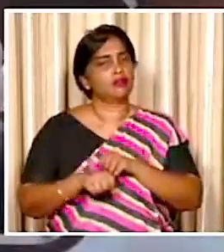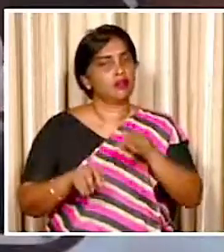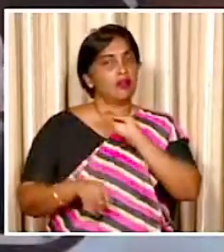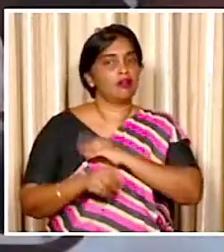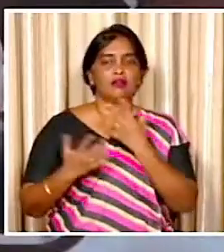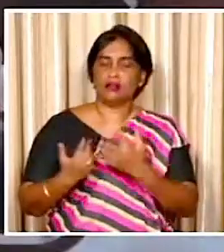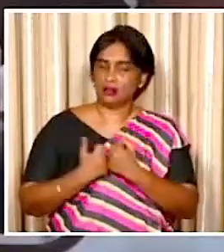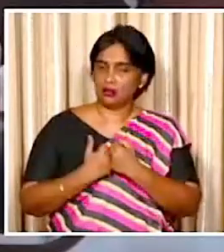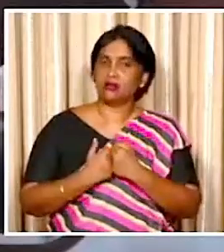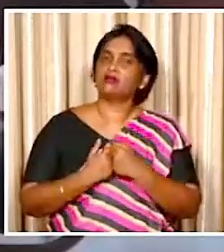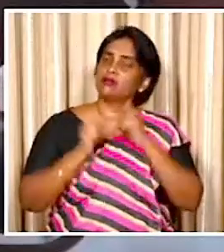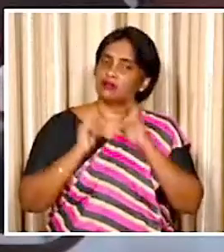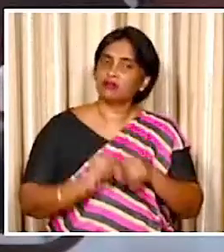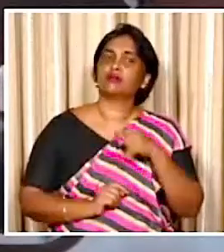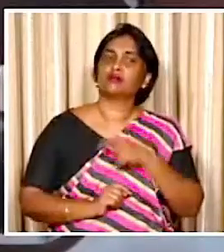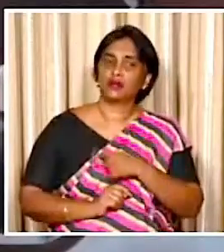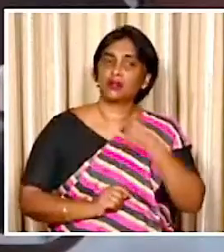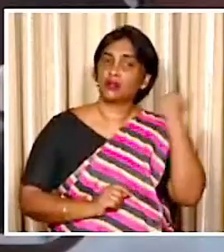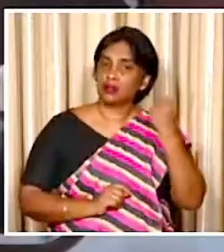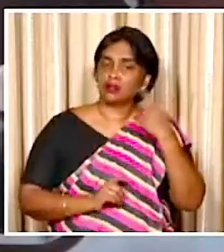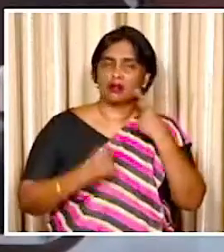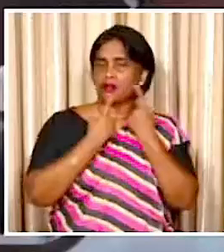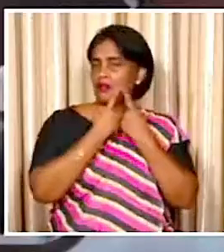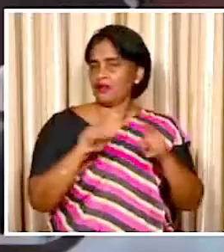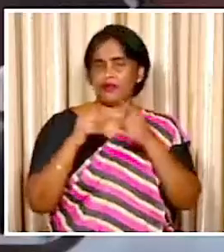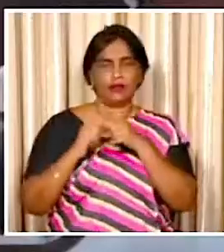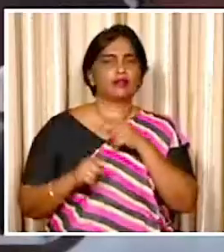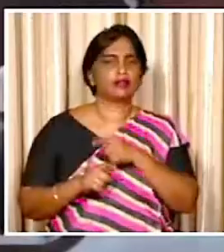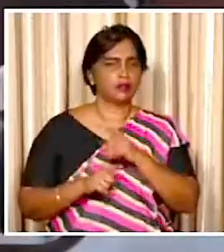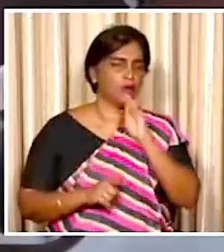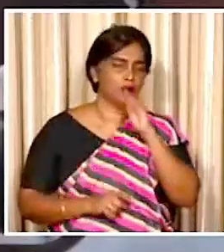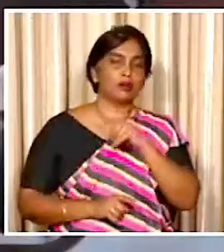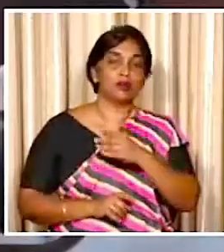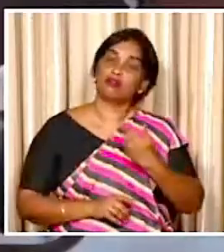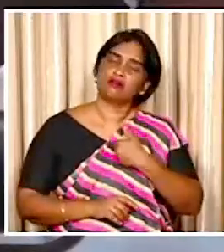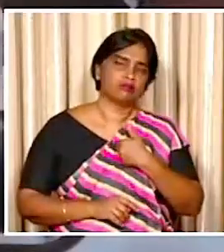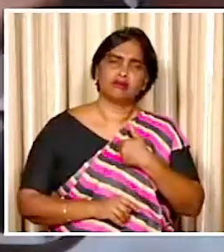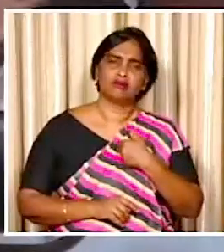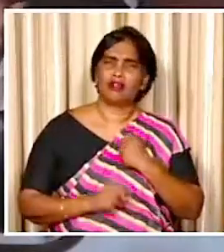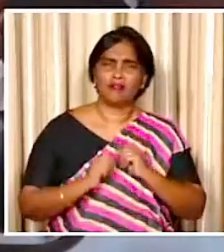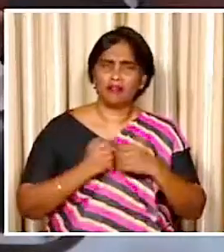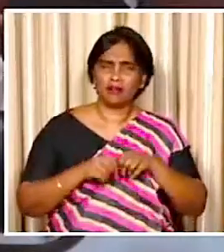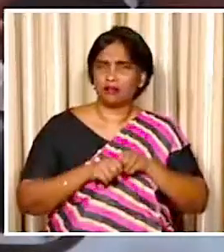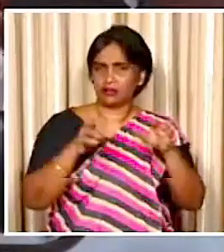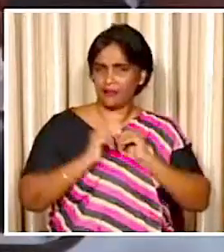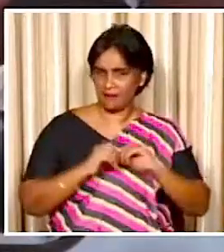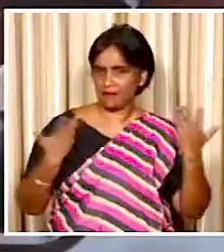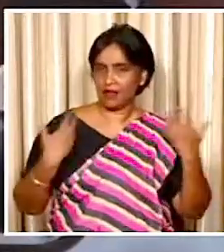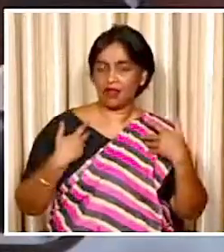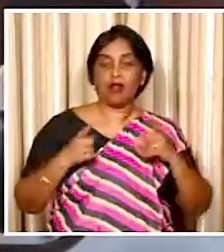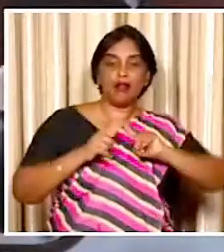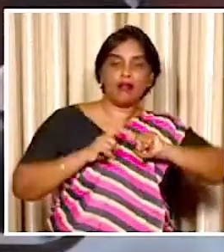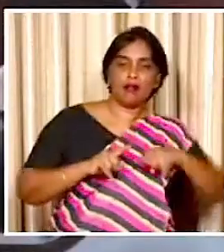ආදායම ගන්න හදනවා. ඒ නිසා එතුමාගේ කතාවෙම පරස්පරයක් මතු වුණා. එක පැත්තකින් නෑ, අපි කිසි උමනාවක් නෑ මේක ව්‍යාප්ත කරන්න කියලා. අනිත්